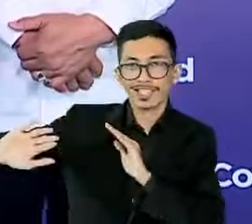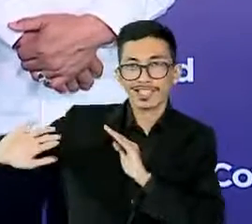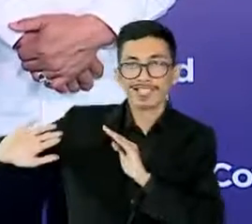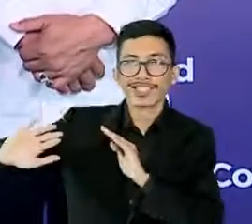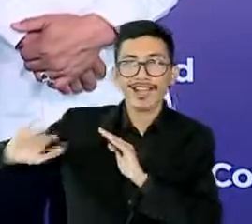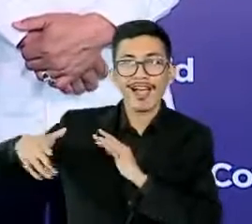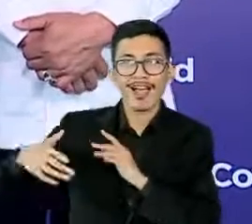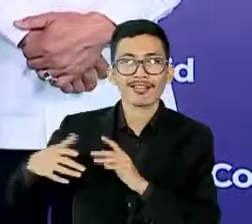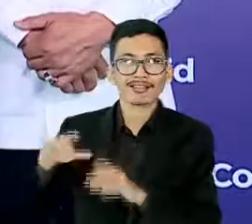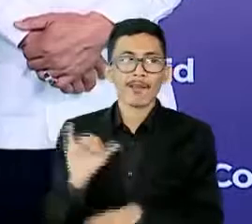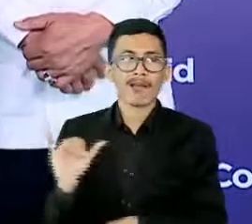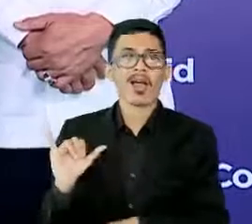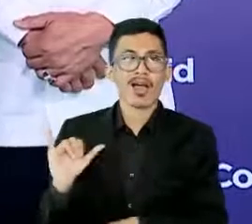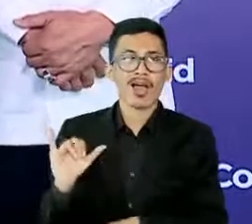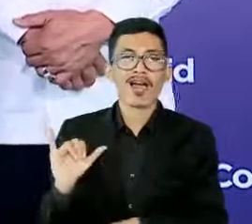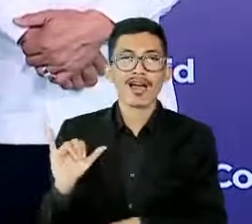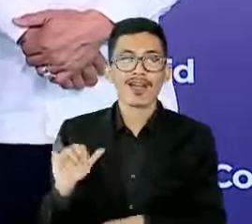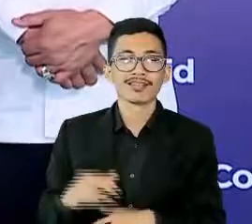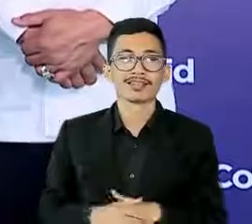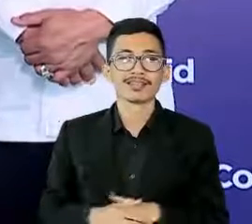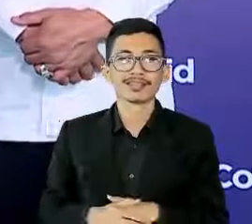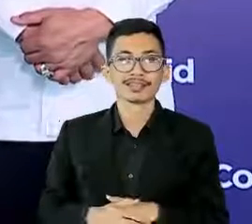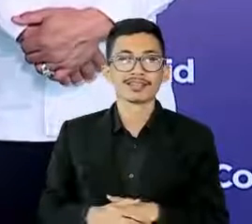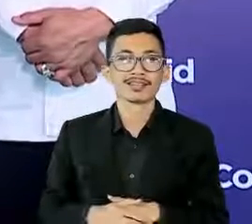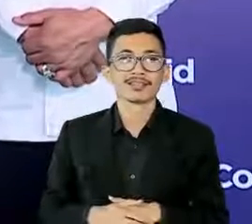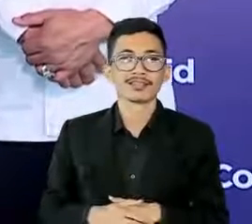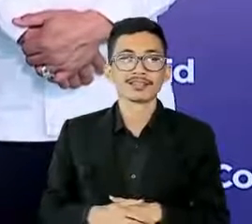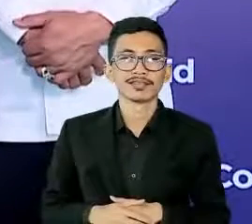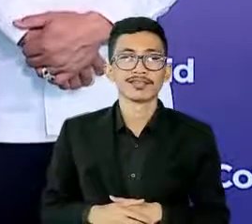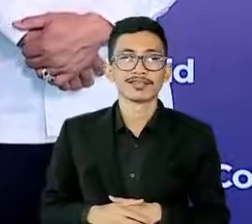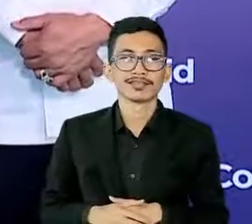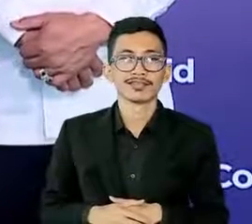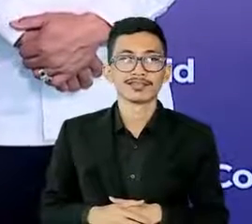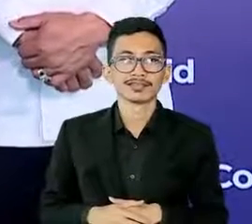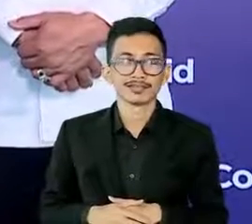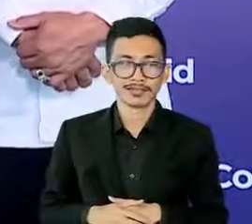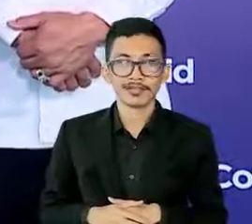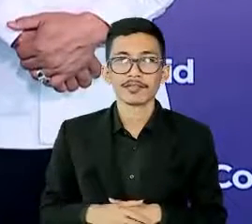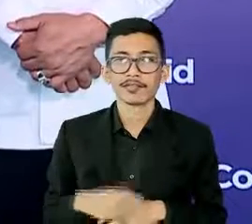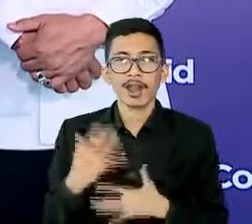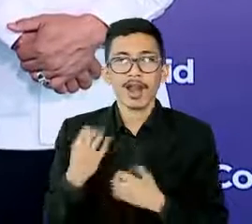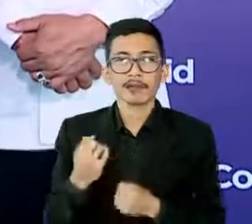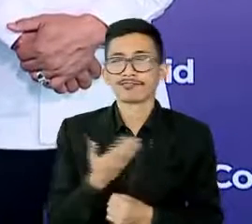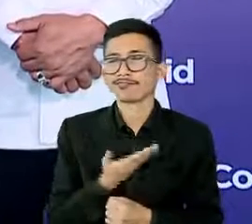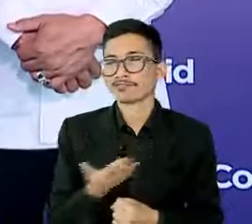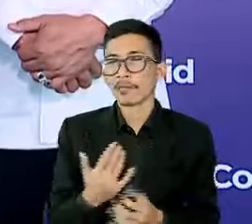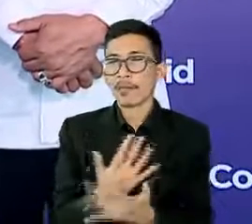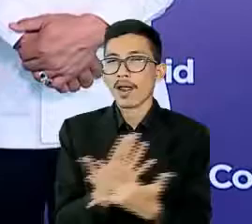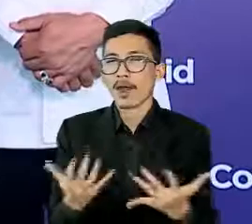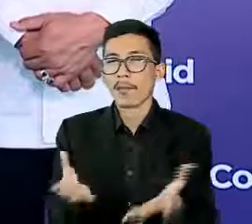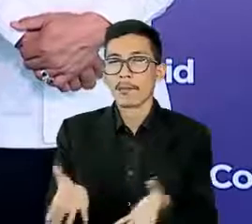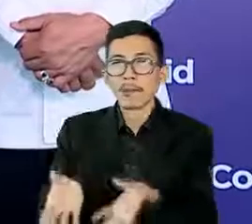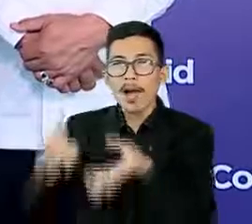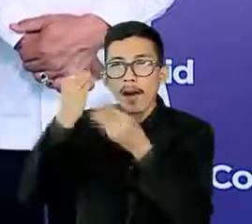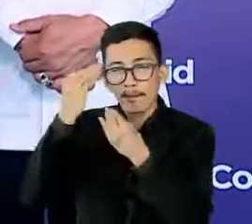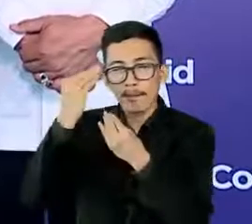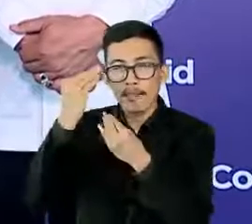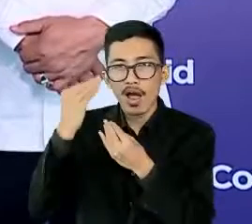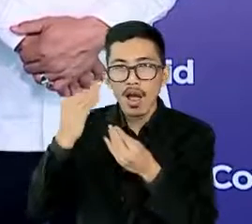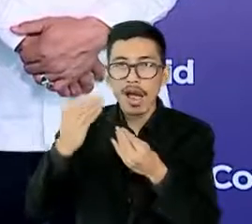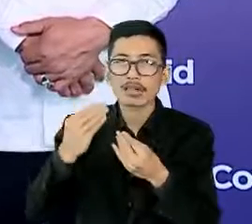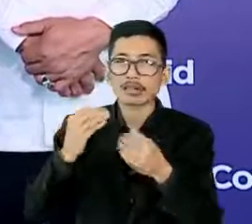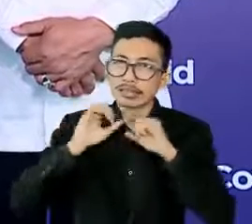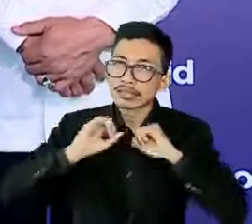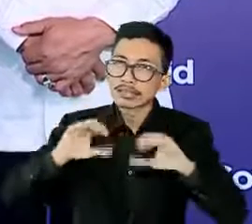juga melindungi kita ini Harapan Kita mudah-mudahan seluruh masyarakat paham untuk